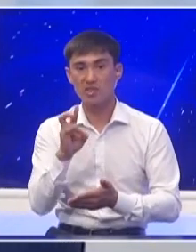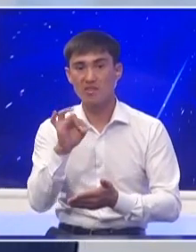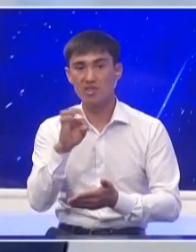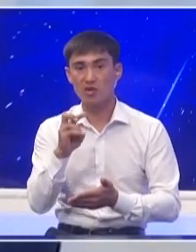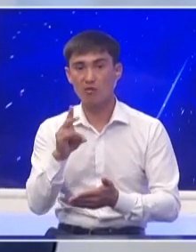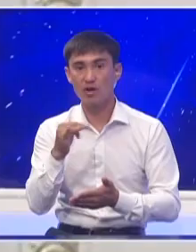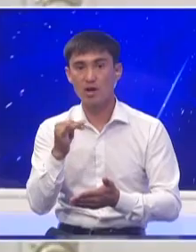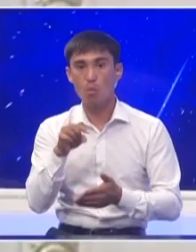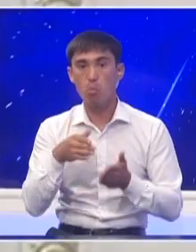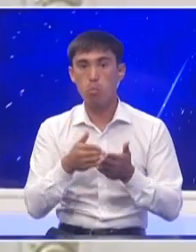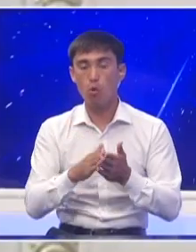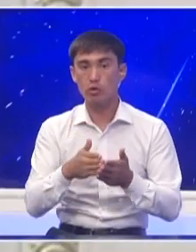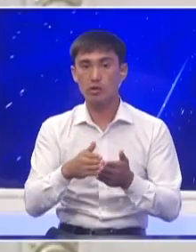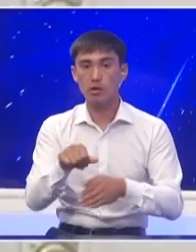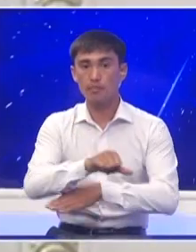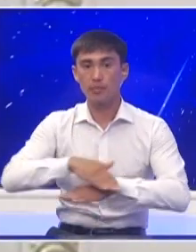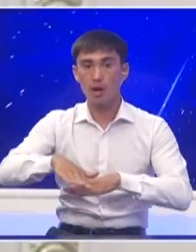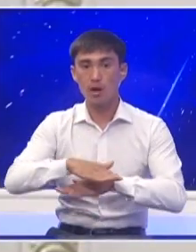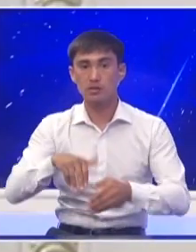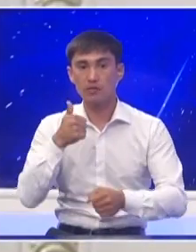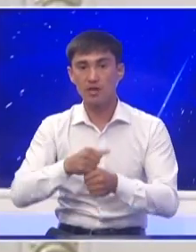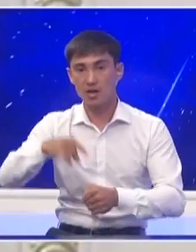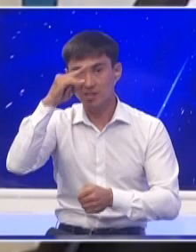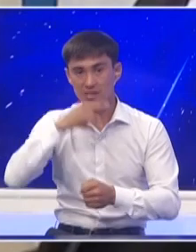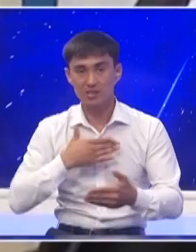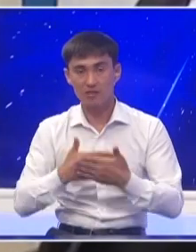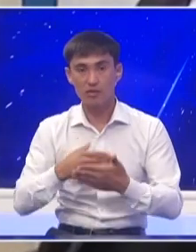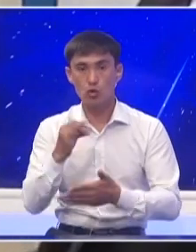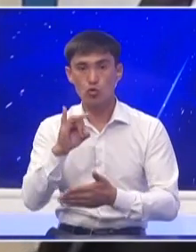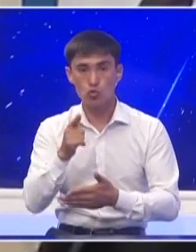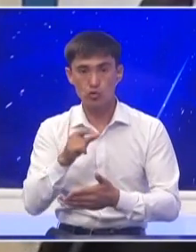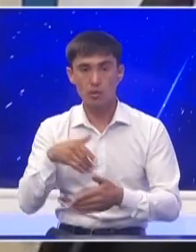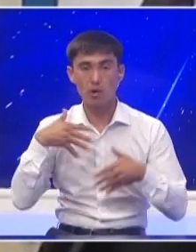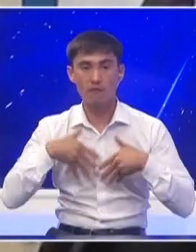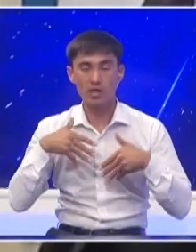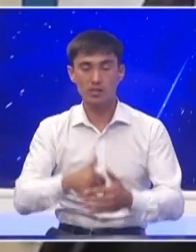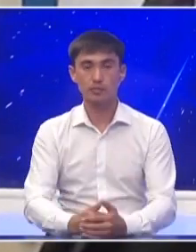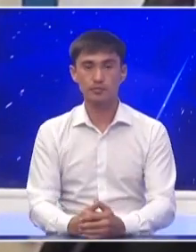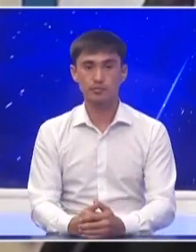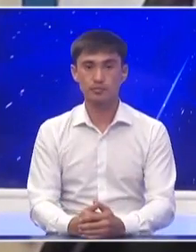нефтяного терминала и порта, основных казахстанских активов на Южном Кавказе.